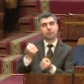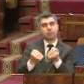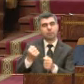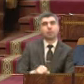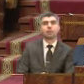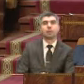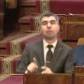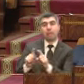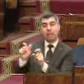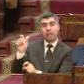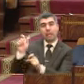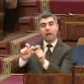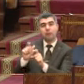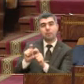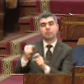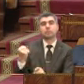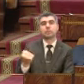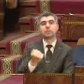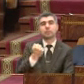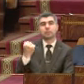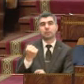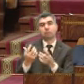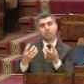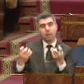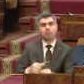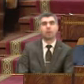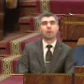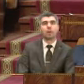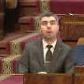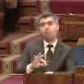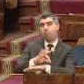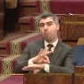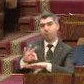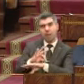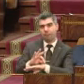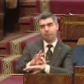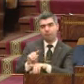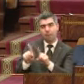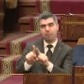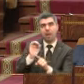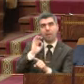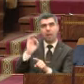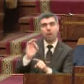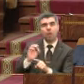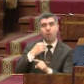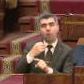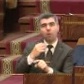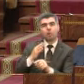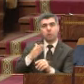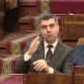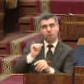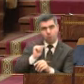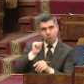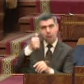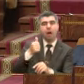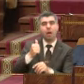المواطنون وقتاً طويلاً في الانتظار. سيد الوزير، الموظف أو الموظفة اللي كاينة في عين المكان كتقول له رجع غدا، رجعت بعد غدا،